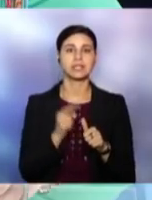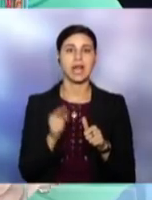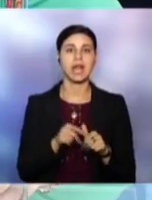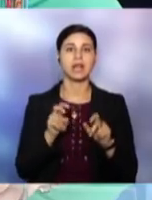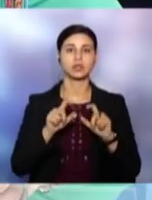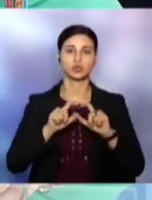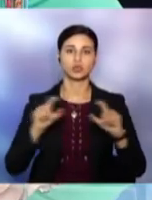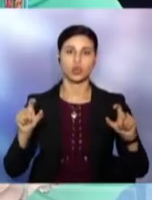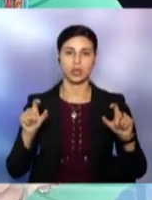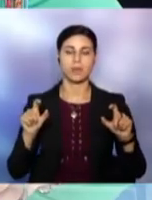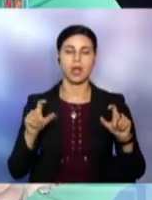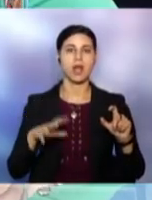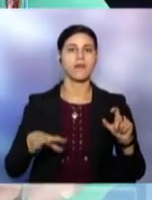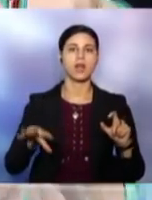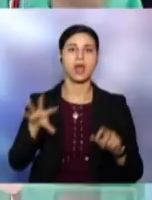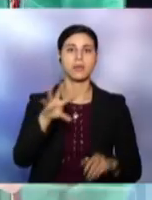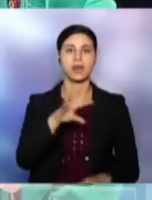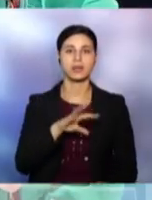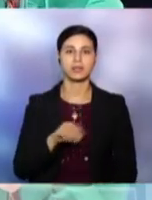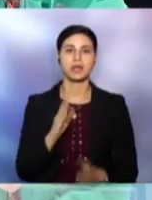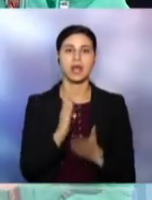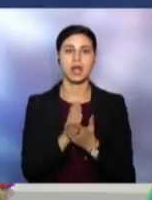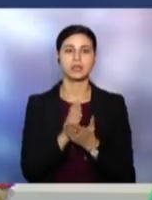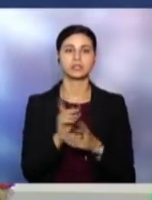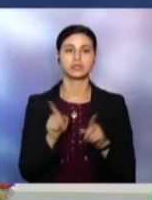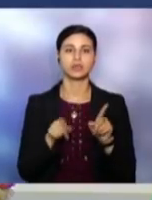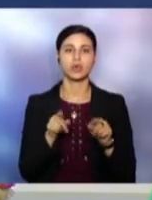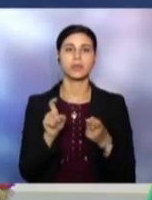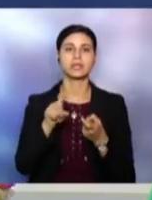სახელწოდებასთან, რატომღაც ყველაფერი არის ხოლმე ასოცირებული